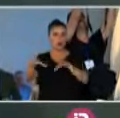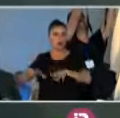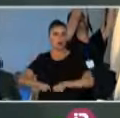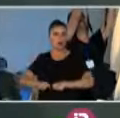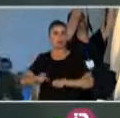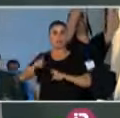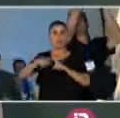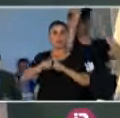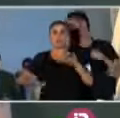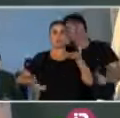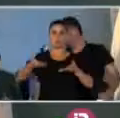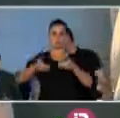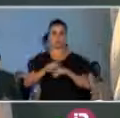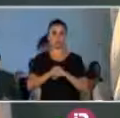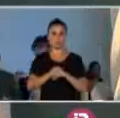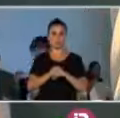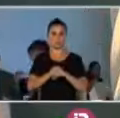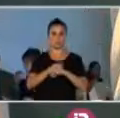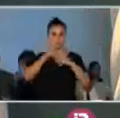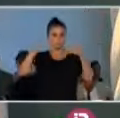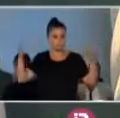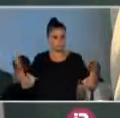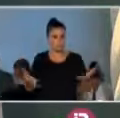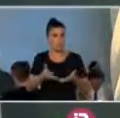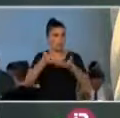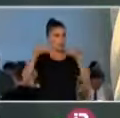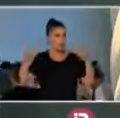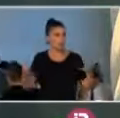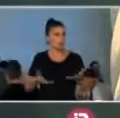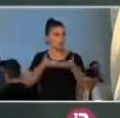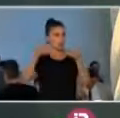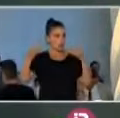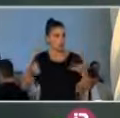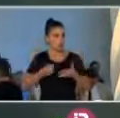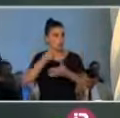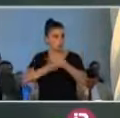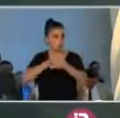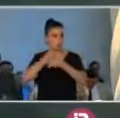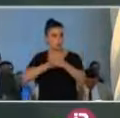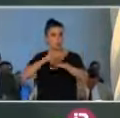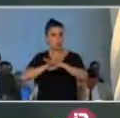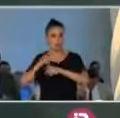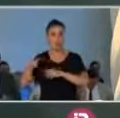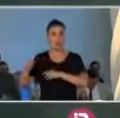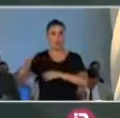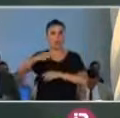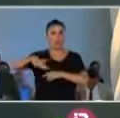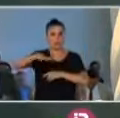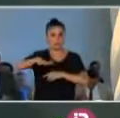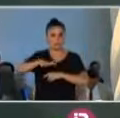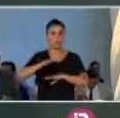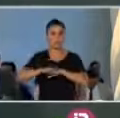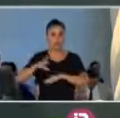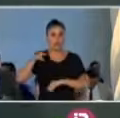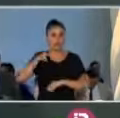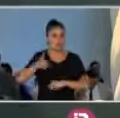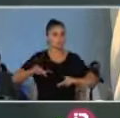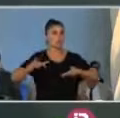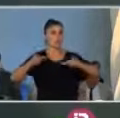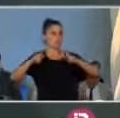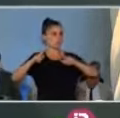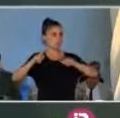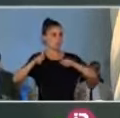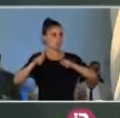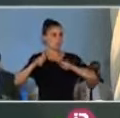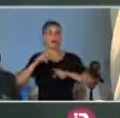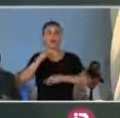justa. Vos anim a que ens empenyeu a continuar canviant aquestes illes amb més drets i llibertats, i a fer-ho des del